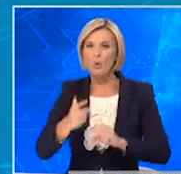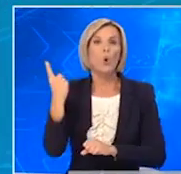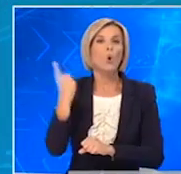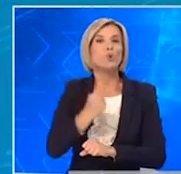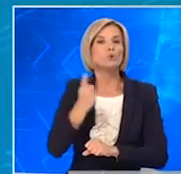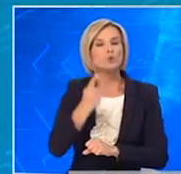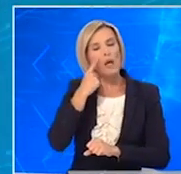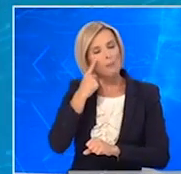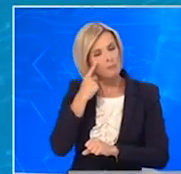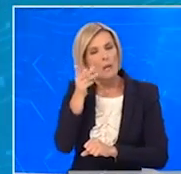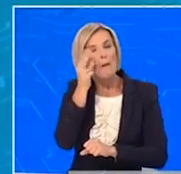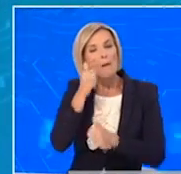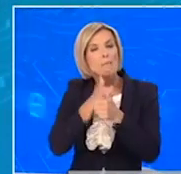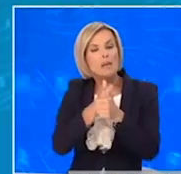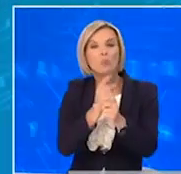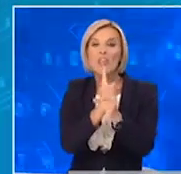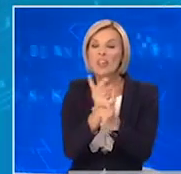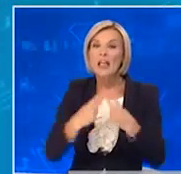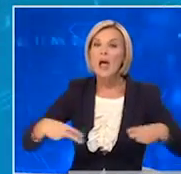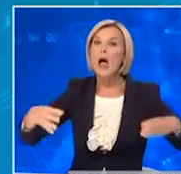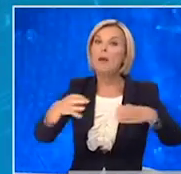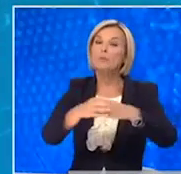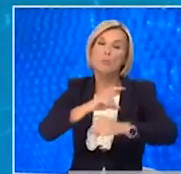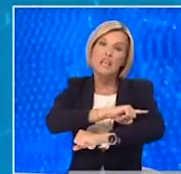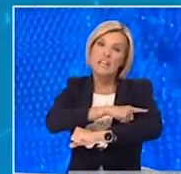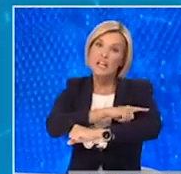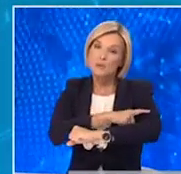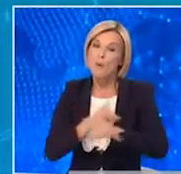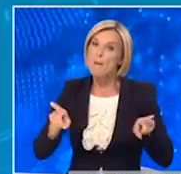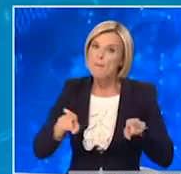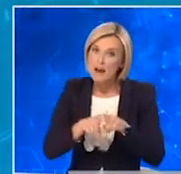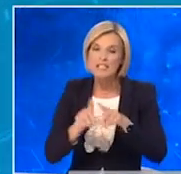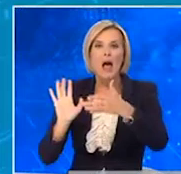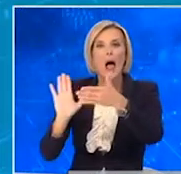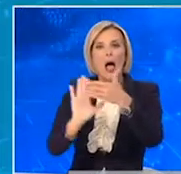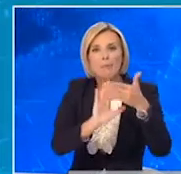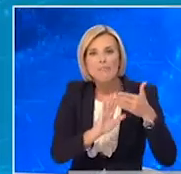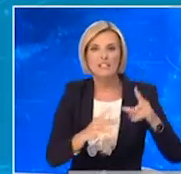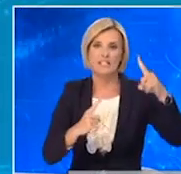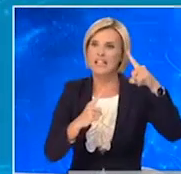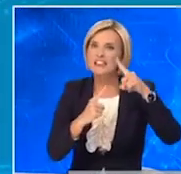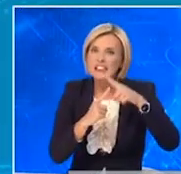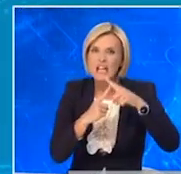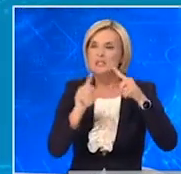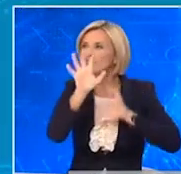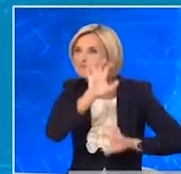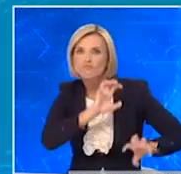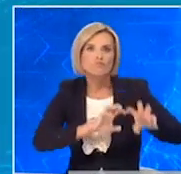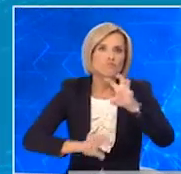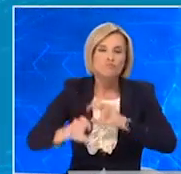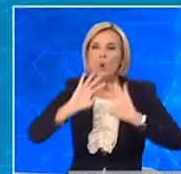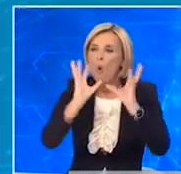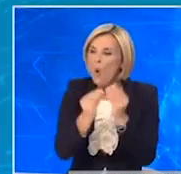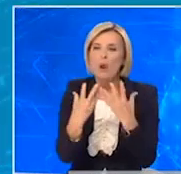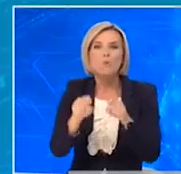στενά από την Επιτροπή των Εμπειρογνωμόνων μας, σε συνδυασμό με τις ιχνηλατήσεις των εγχωρίων κρουσμάτων και τις